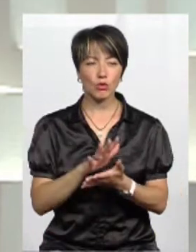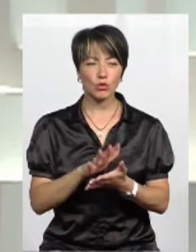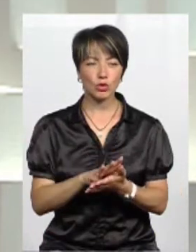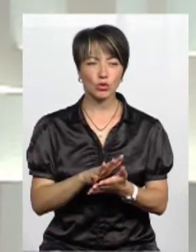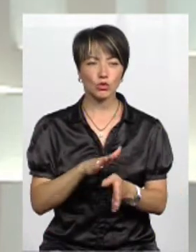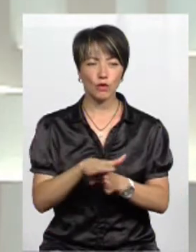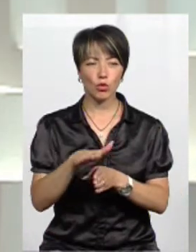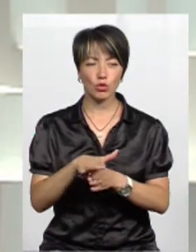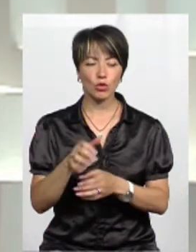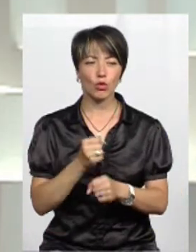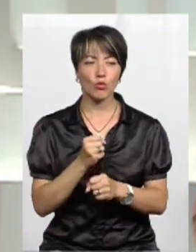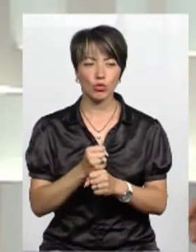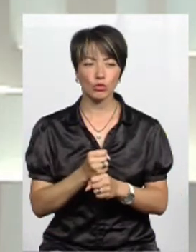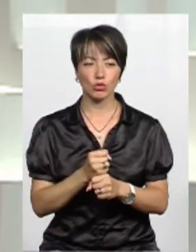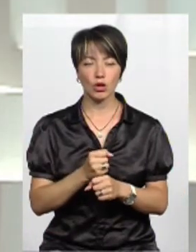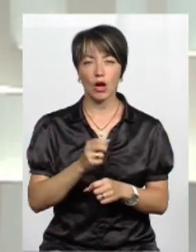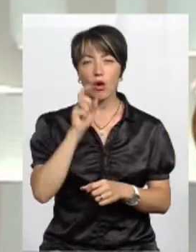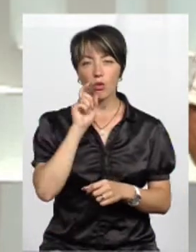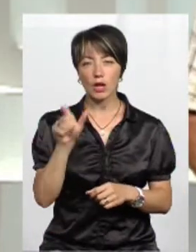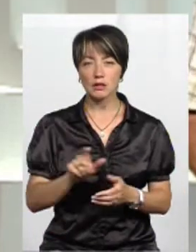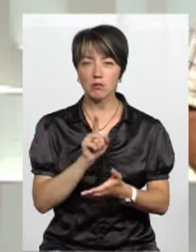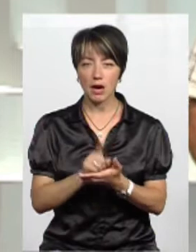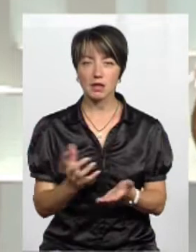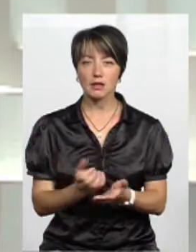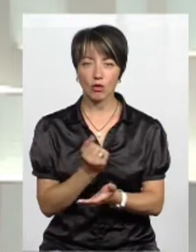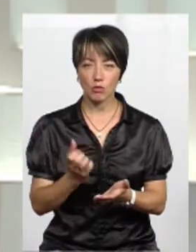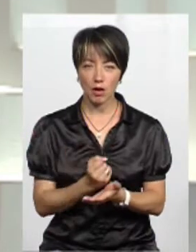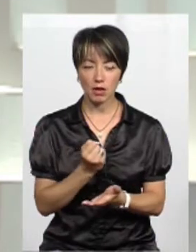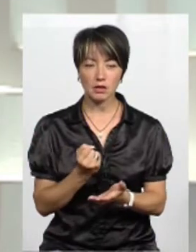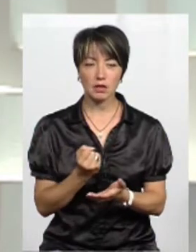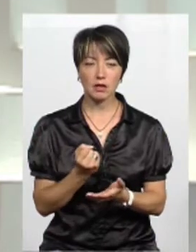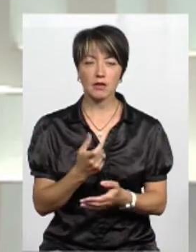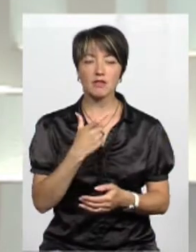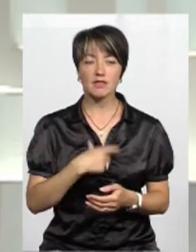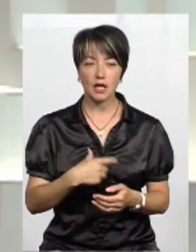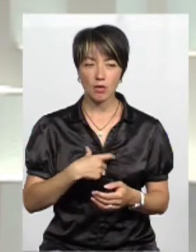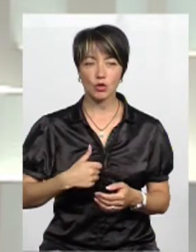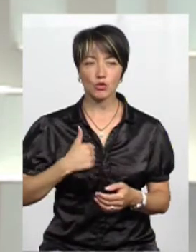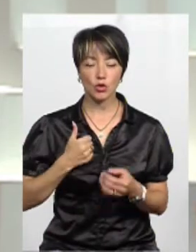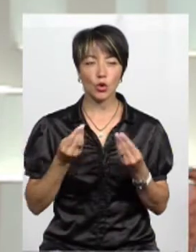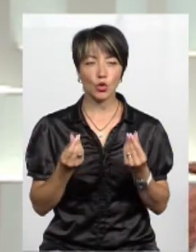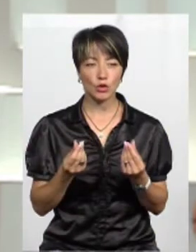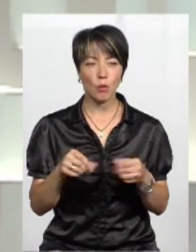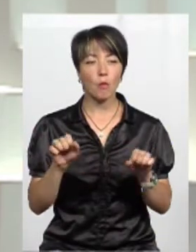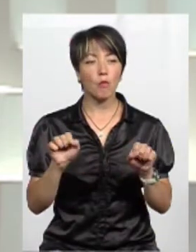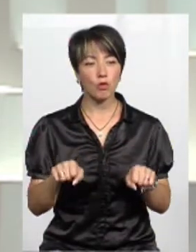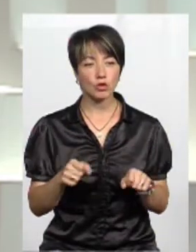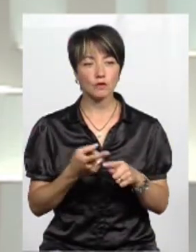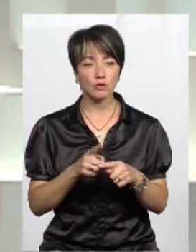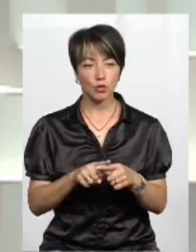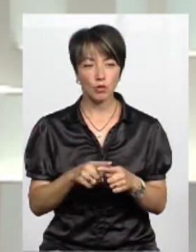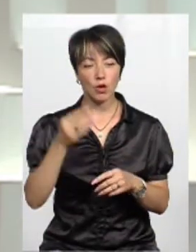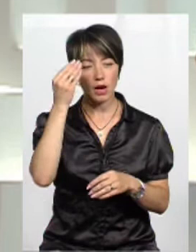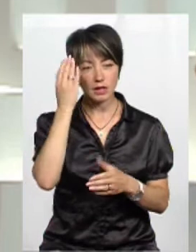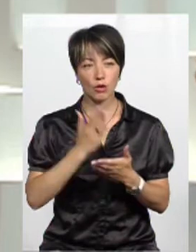найбруднішу там роботу. Українець має заробляти в себе і достойні гроші. Можливо, в цьому рація